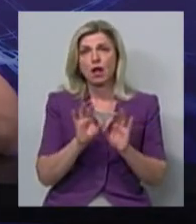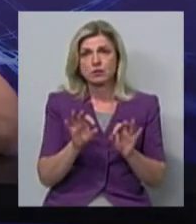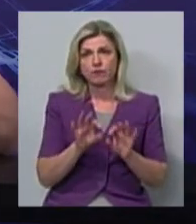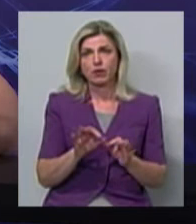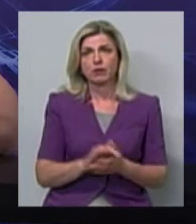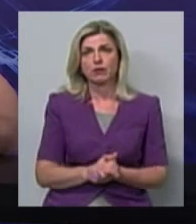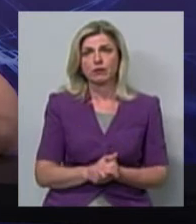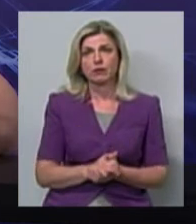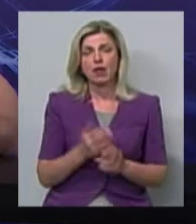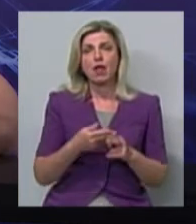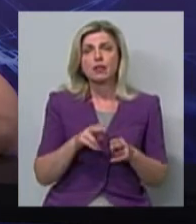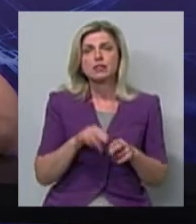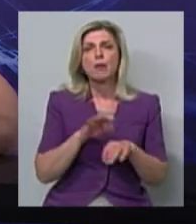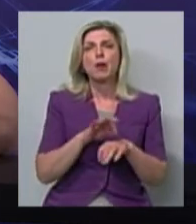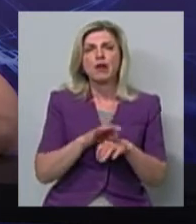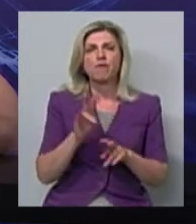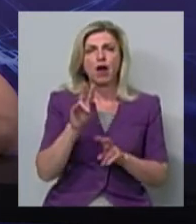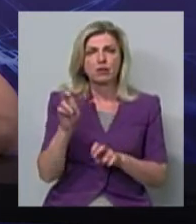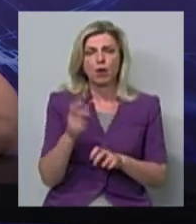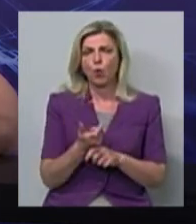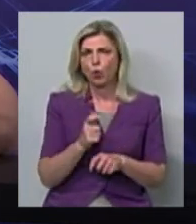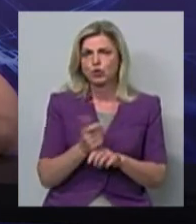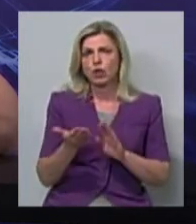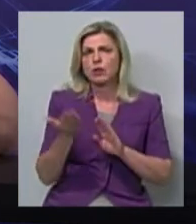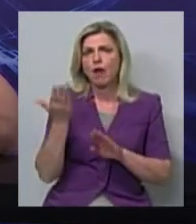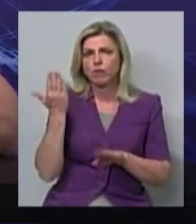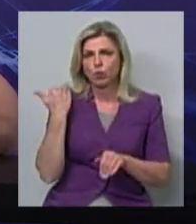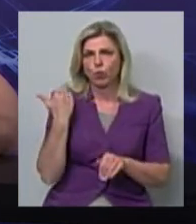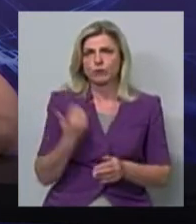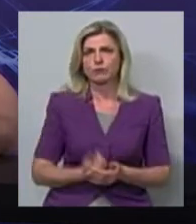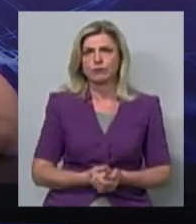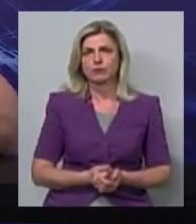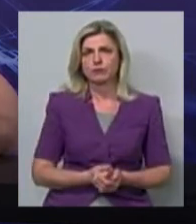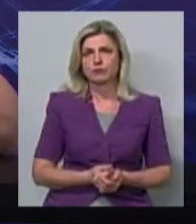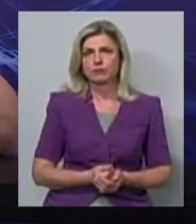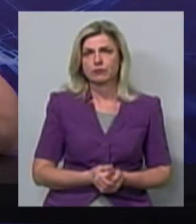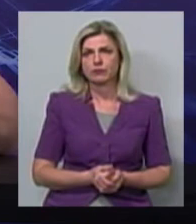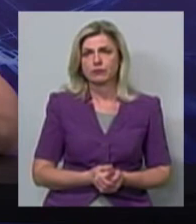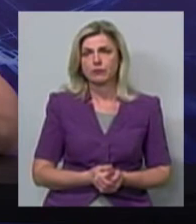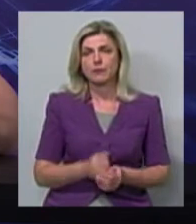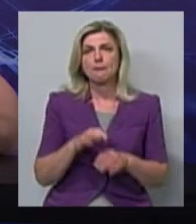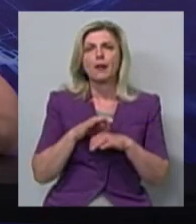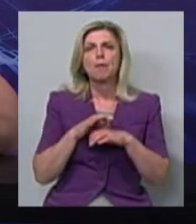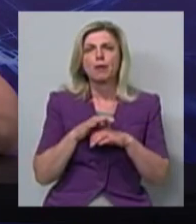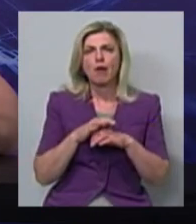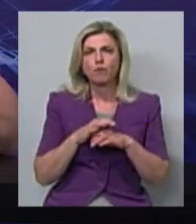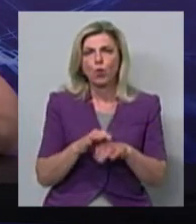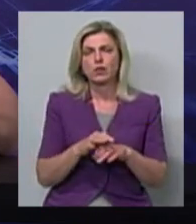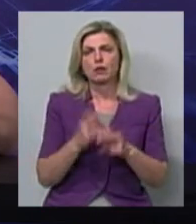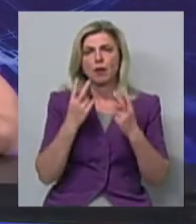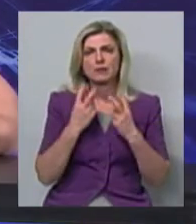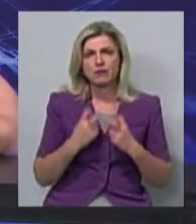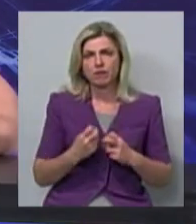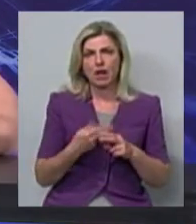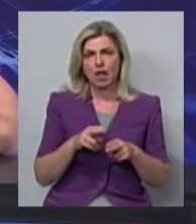фенилкетонурия. Это заболевание достаточно давно. И проводится скрининг этих пациентов